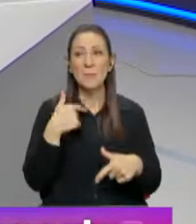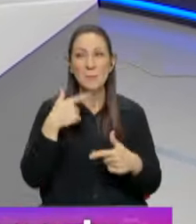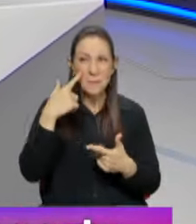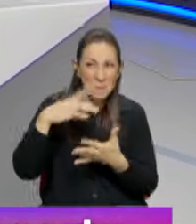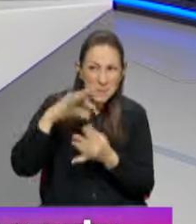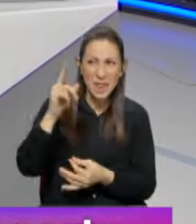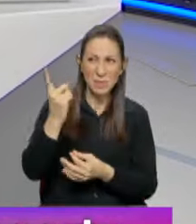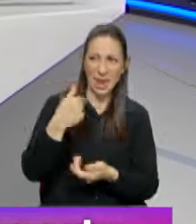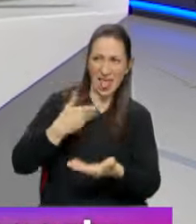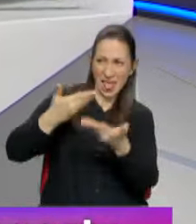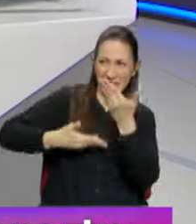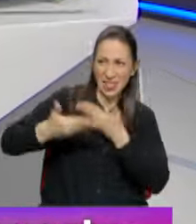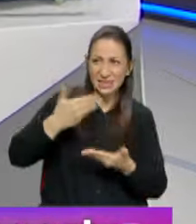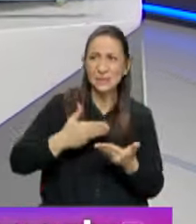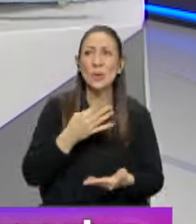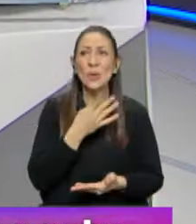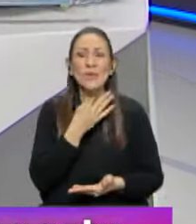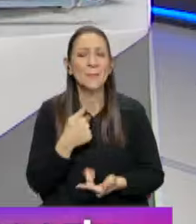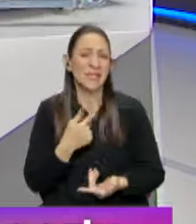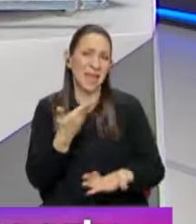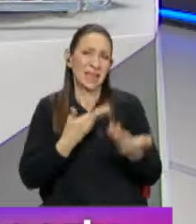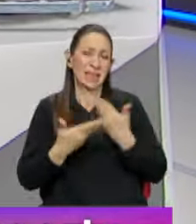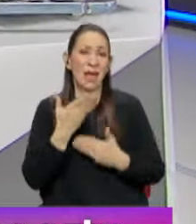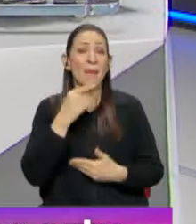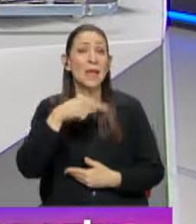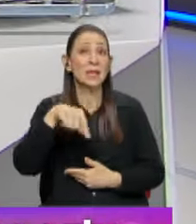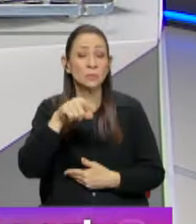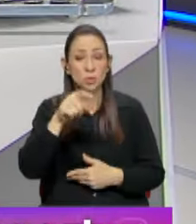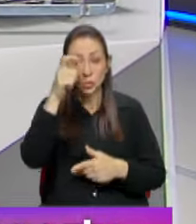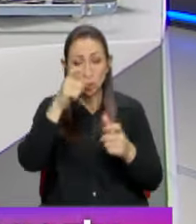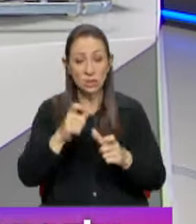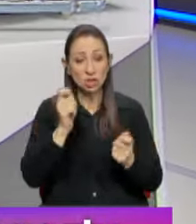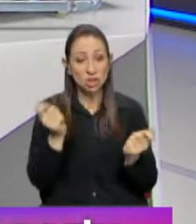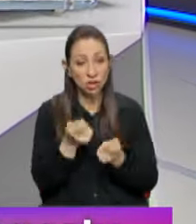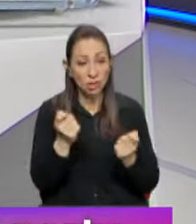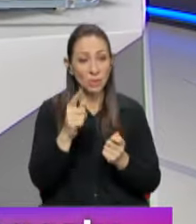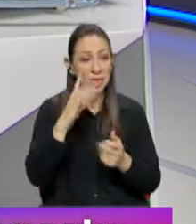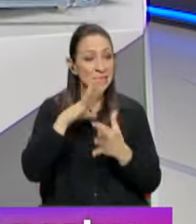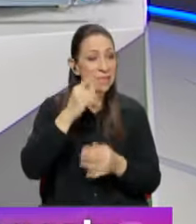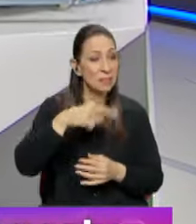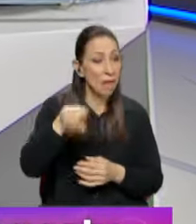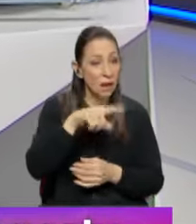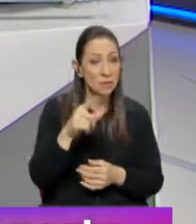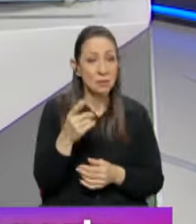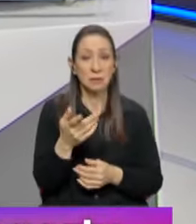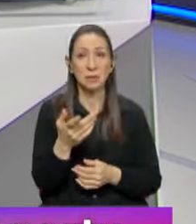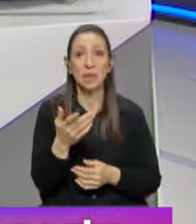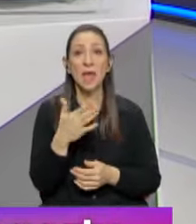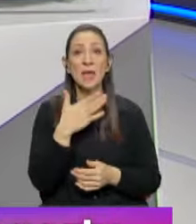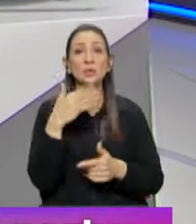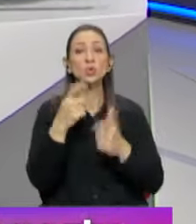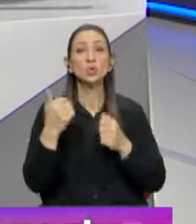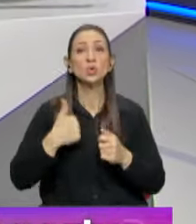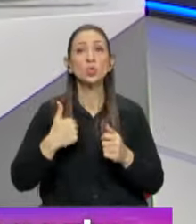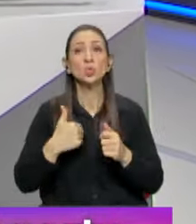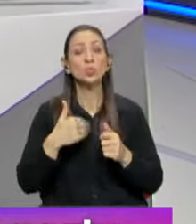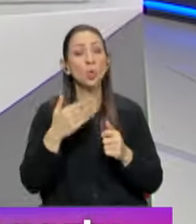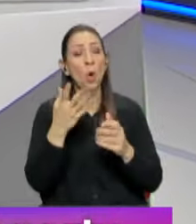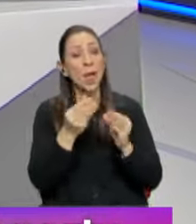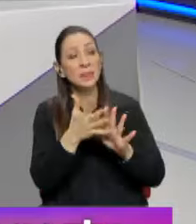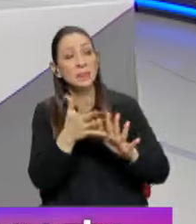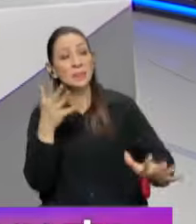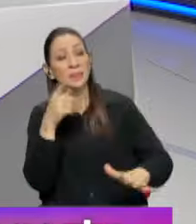bana anlatsın. Lütfen bize bir anlatın. Emeklilerimiz, bu ülkenin çalışanları, bu ülkenin insanları. Et ve süt kurumunun önünde